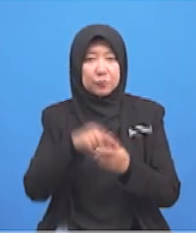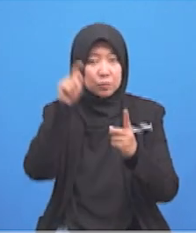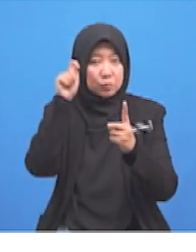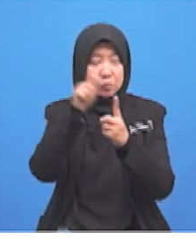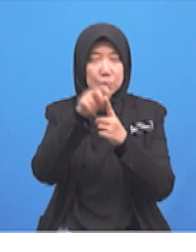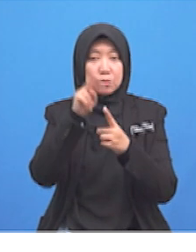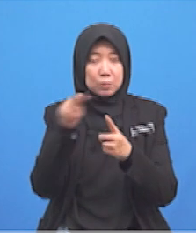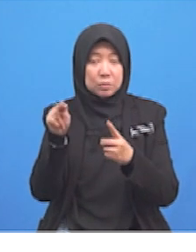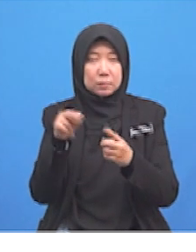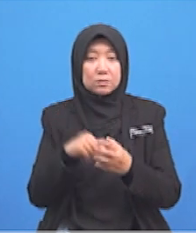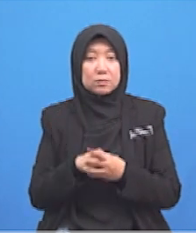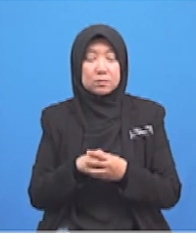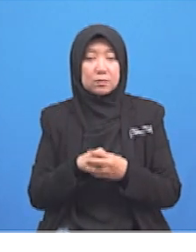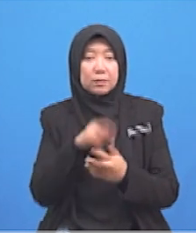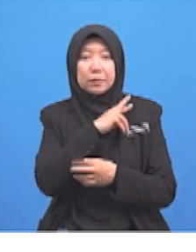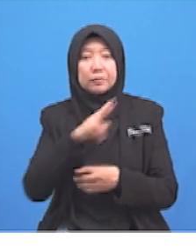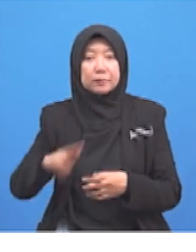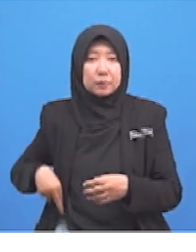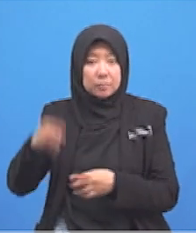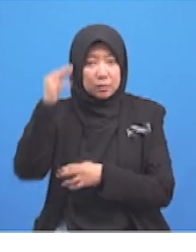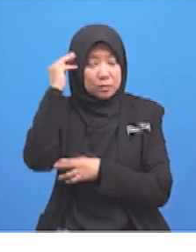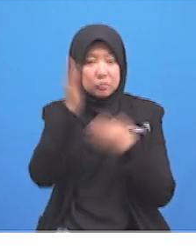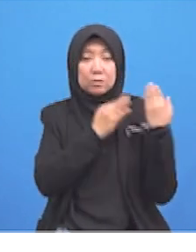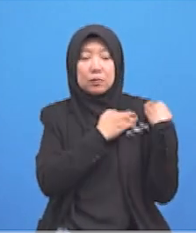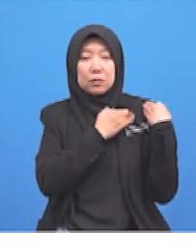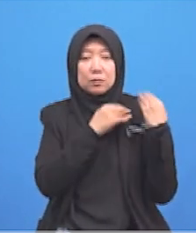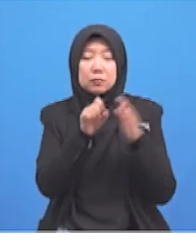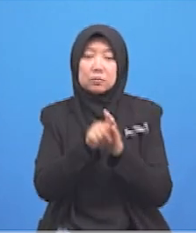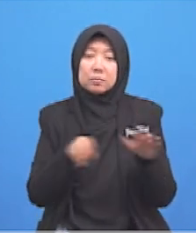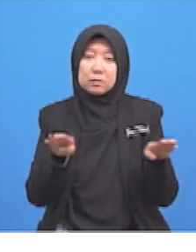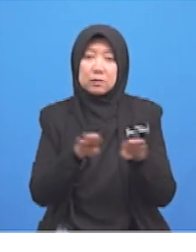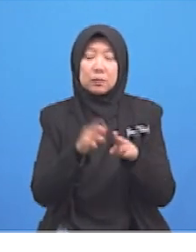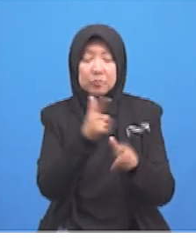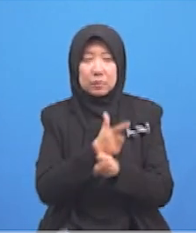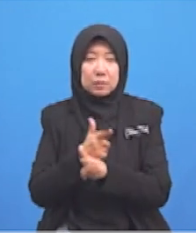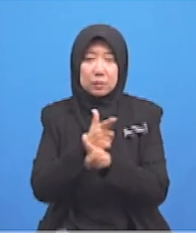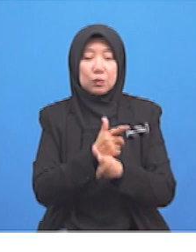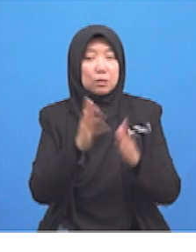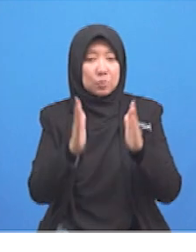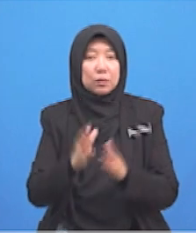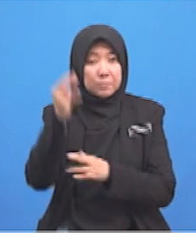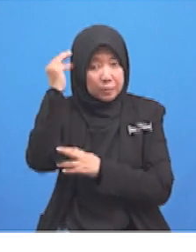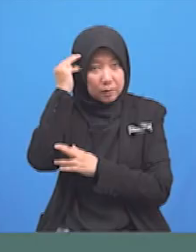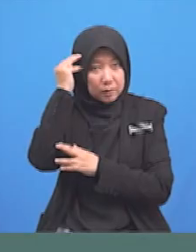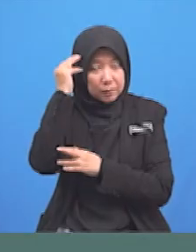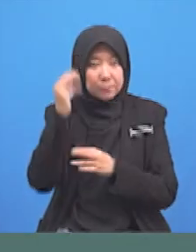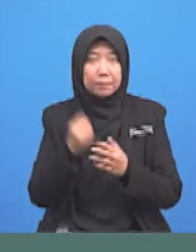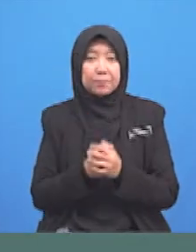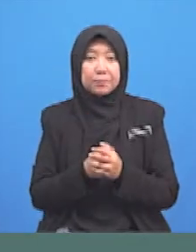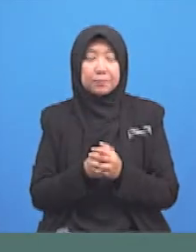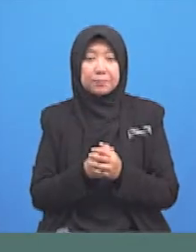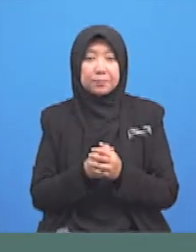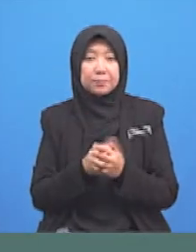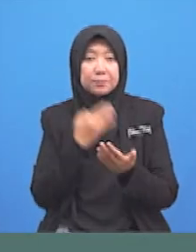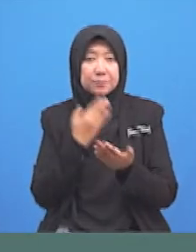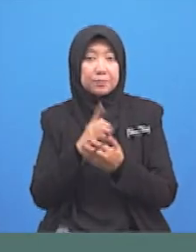pembentukan durbar ialah Raja-Raja Melayu berperanan sebagai pelindung kepada orang Melayu. Baiklah